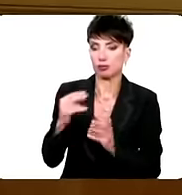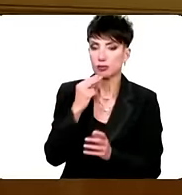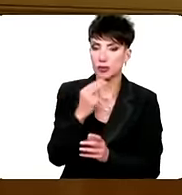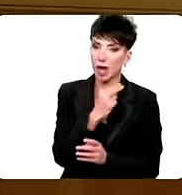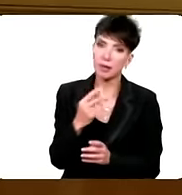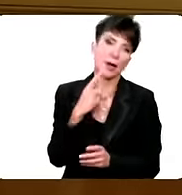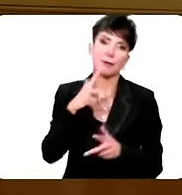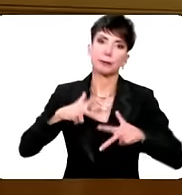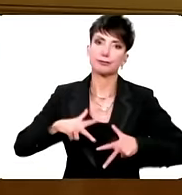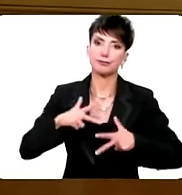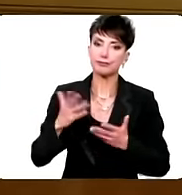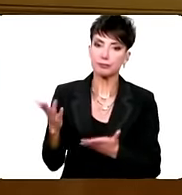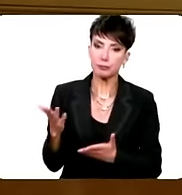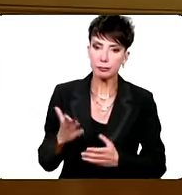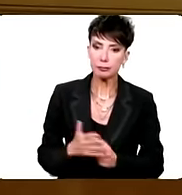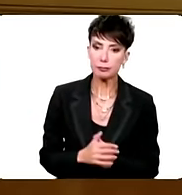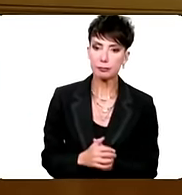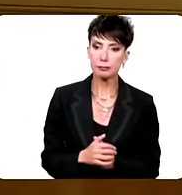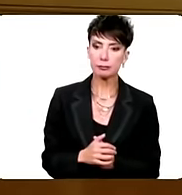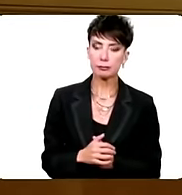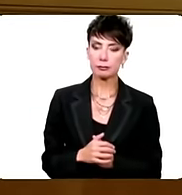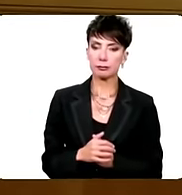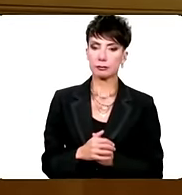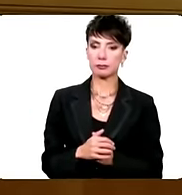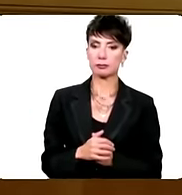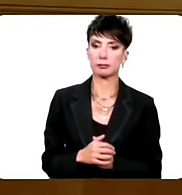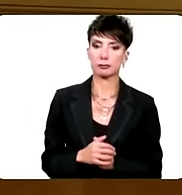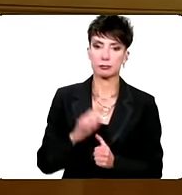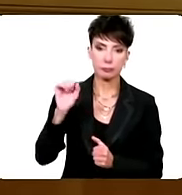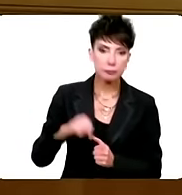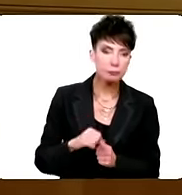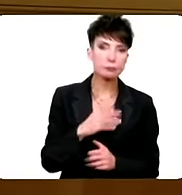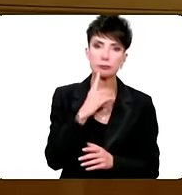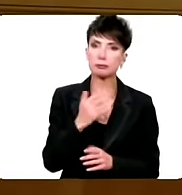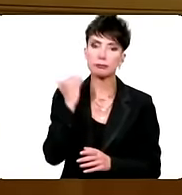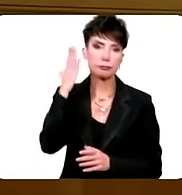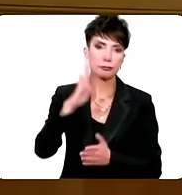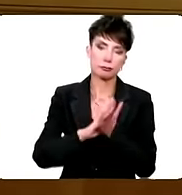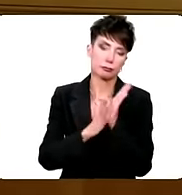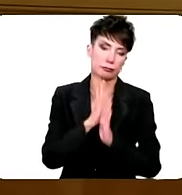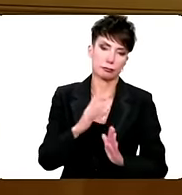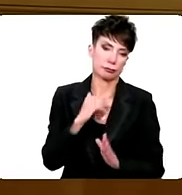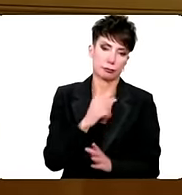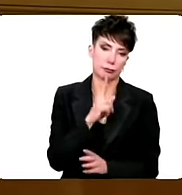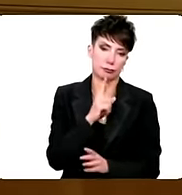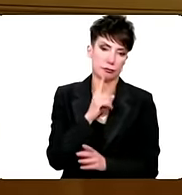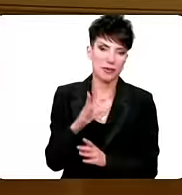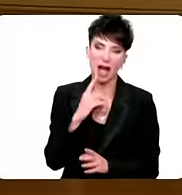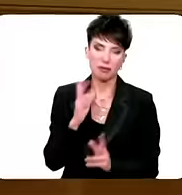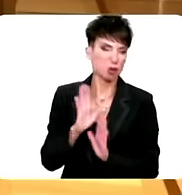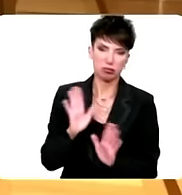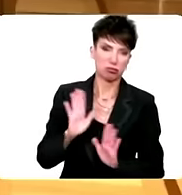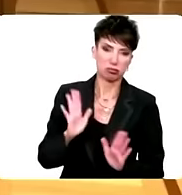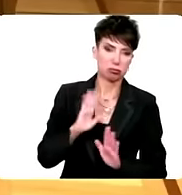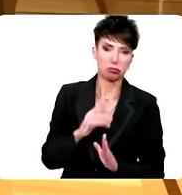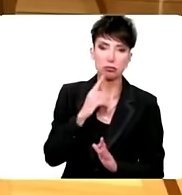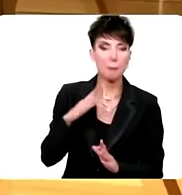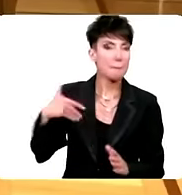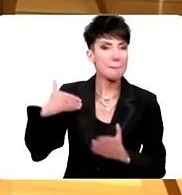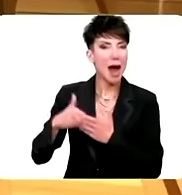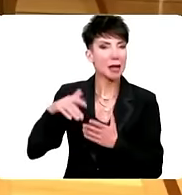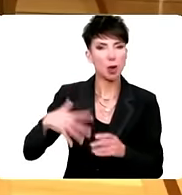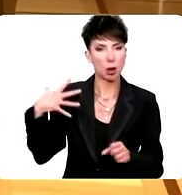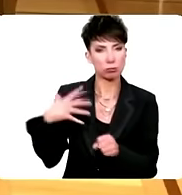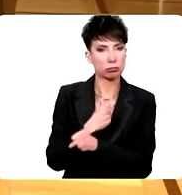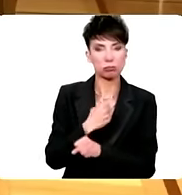αυτό είναι το ζήτημα αυτή τη στιγμή της αποτελεσματικότητας της κυβέρνησης. Αυτό το οποίο έχουμε πετύχει είναι